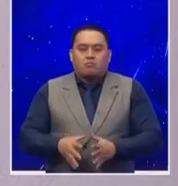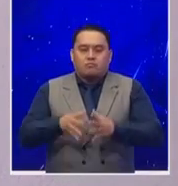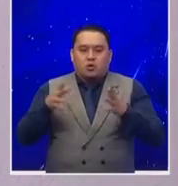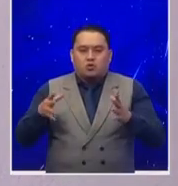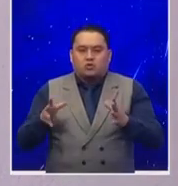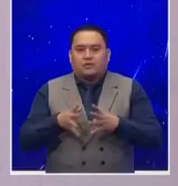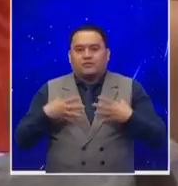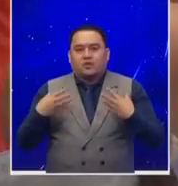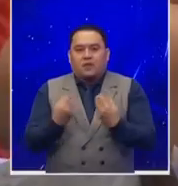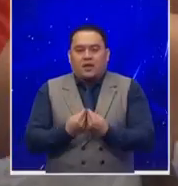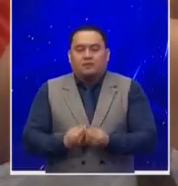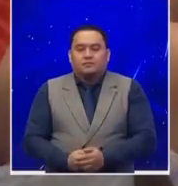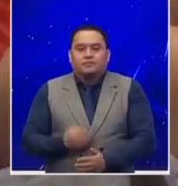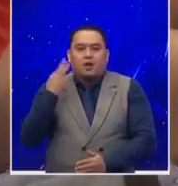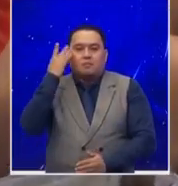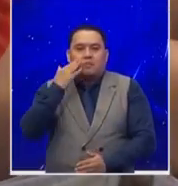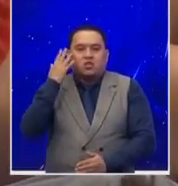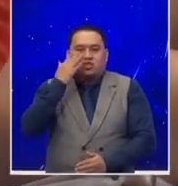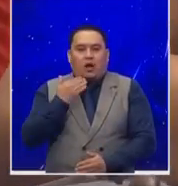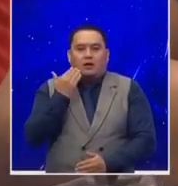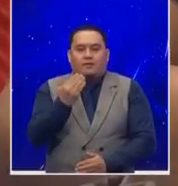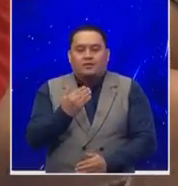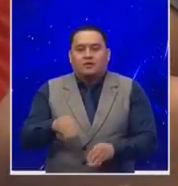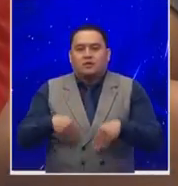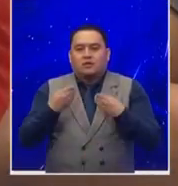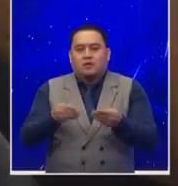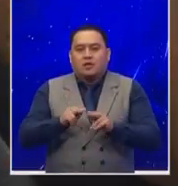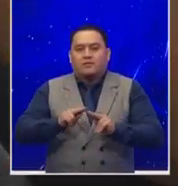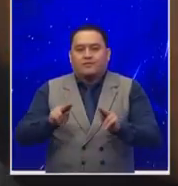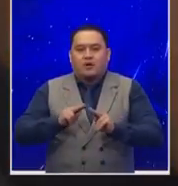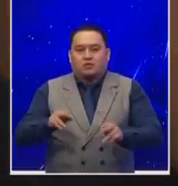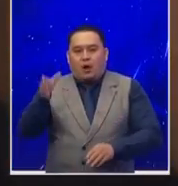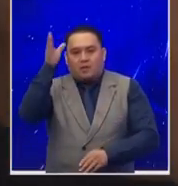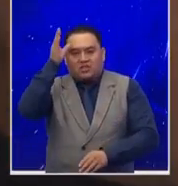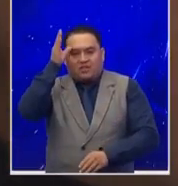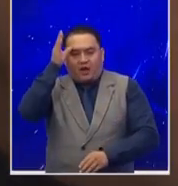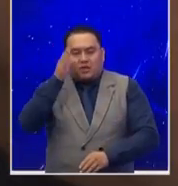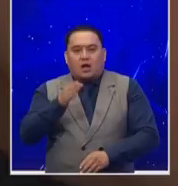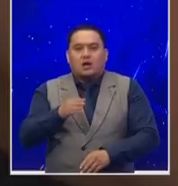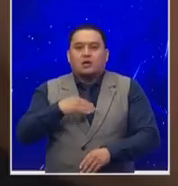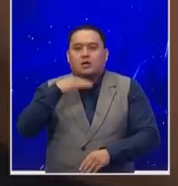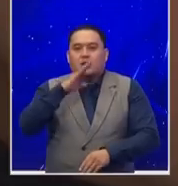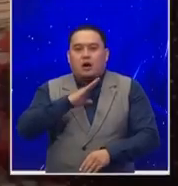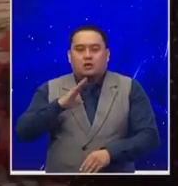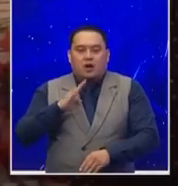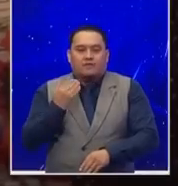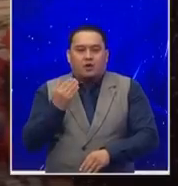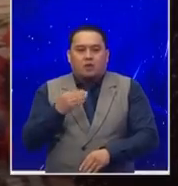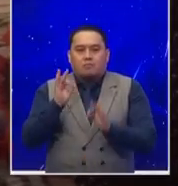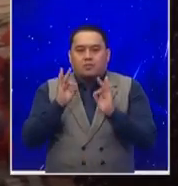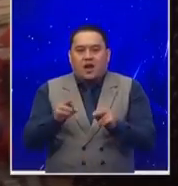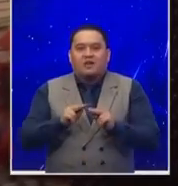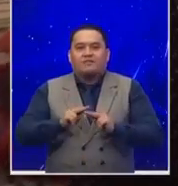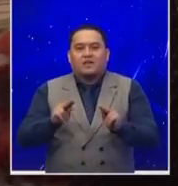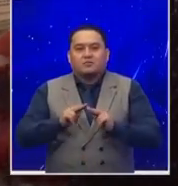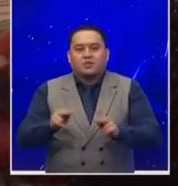и дружной семье. Мечта Сарсинбая и Гульнас – дать своим детям достойное образование. Мало родить ребенка, его нужно правильно